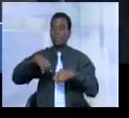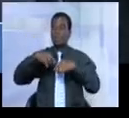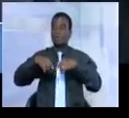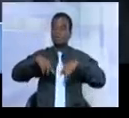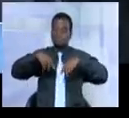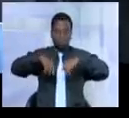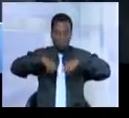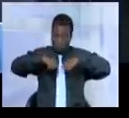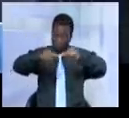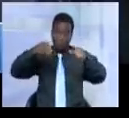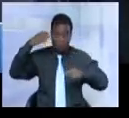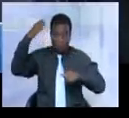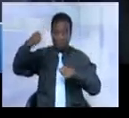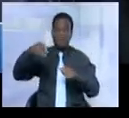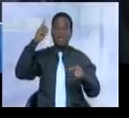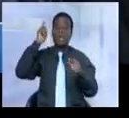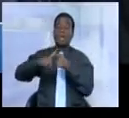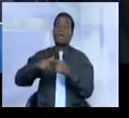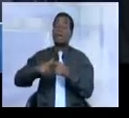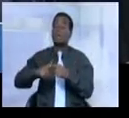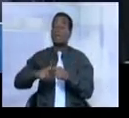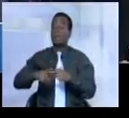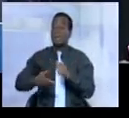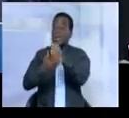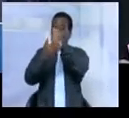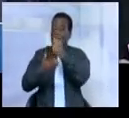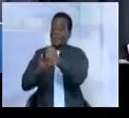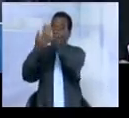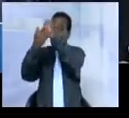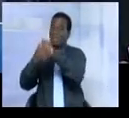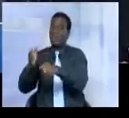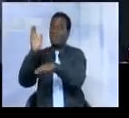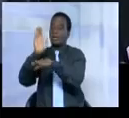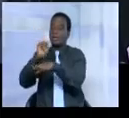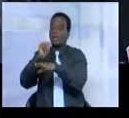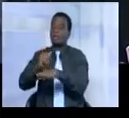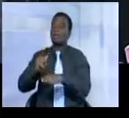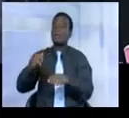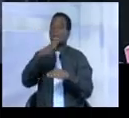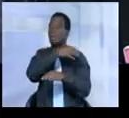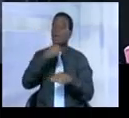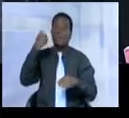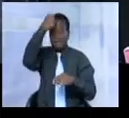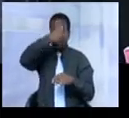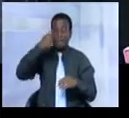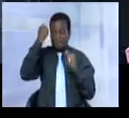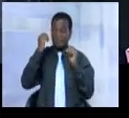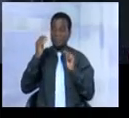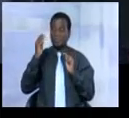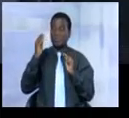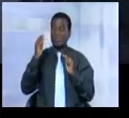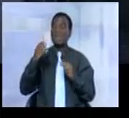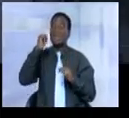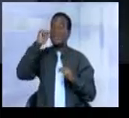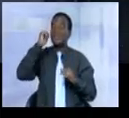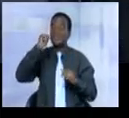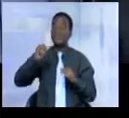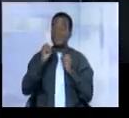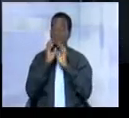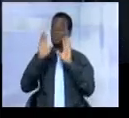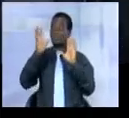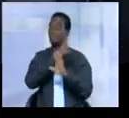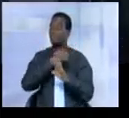à toutes les femmes d'Afrique pour réaliser une Afrique dans laquelle les femmes brillent. Ensemble, avec le groupe d'amitié des parlementaires du Japon, nous avons